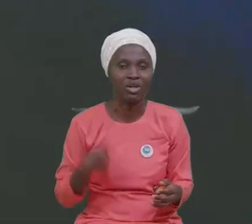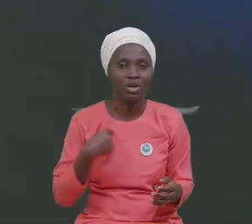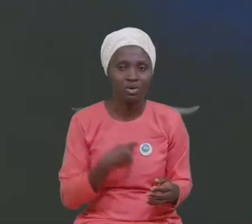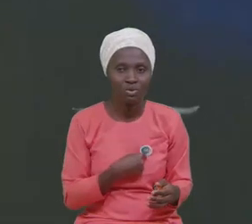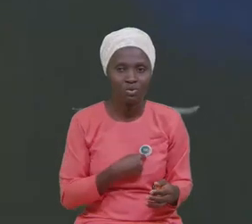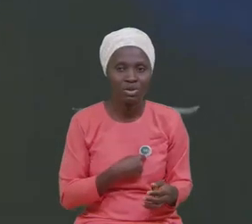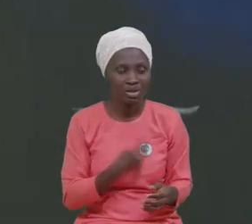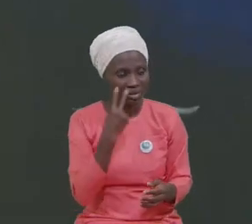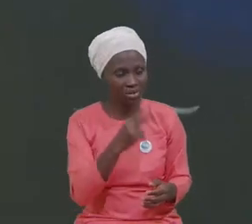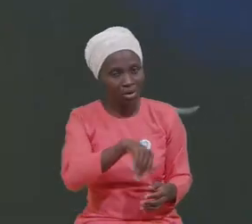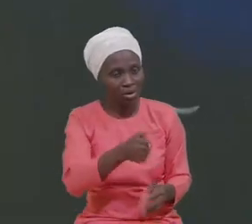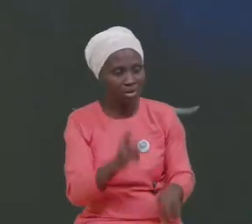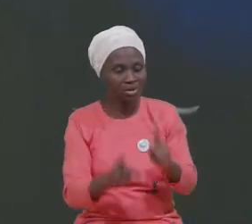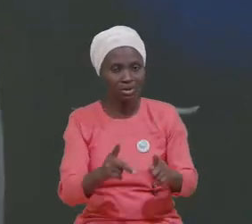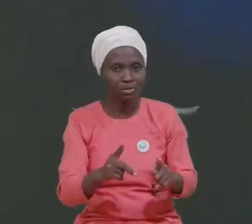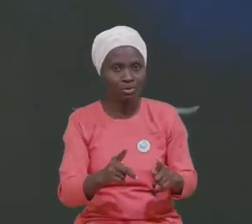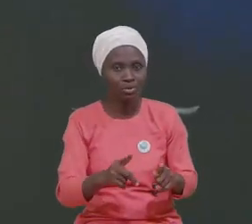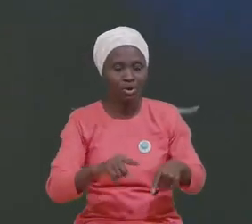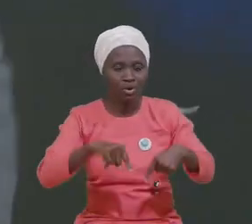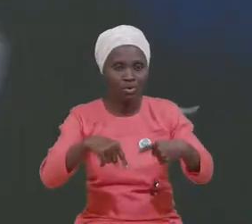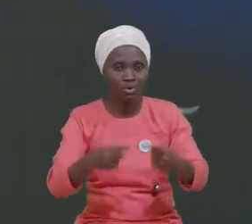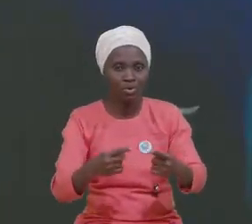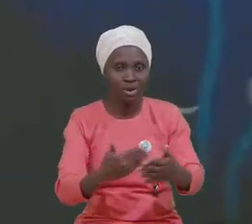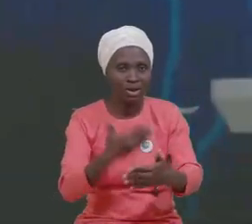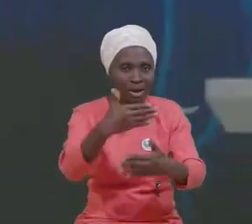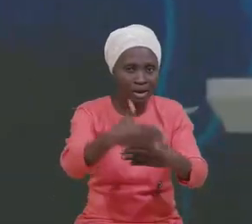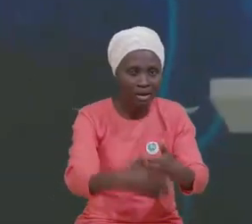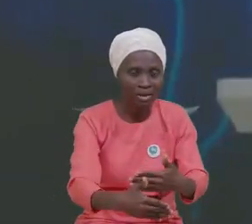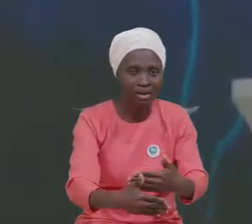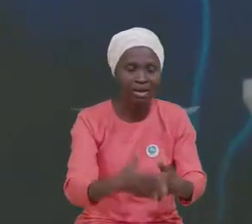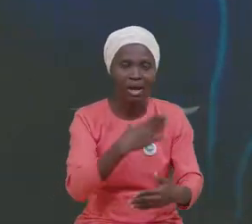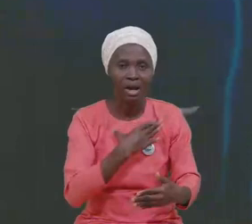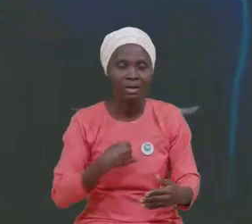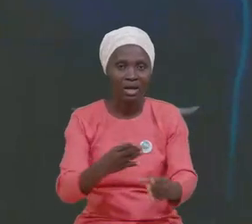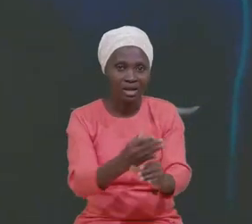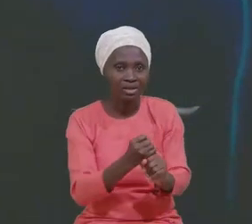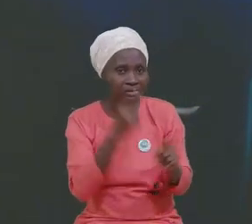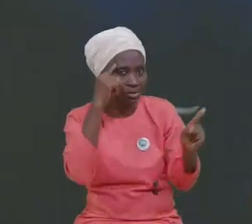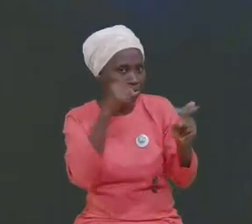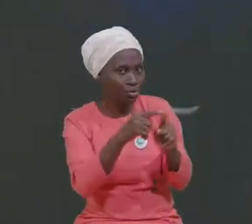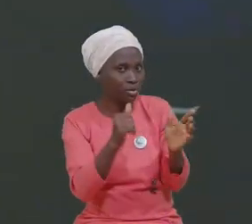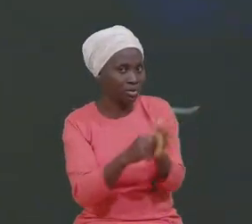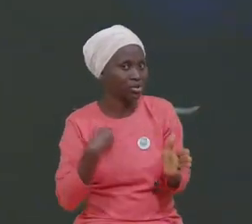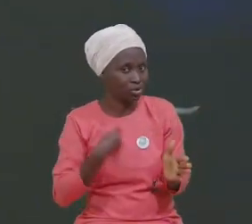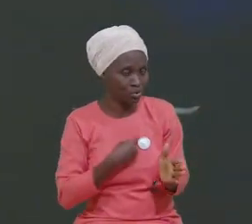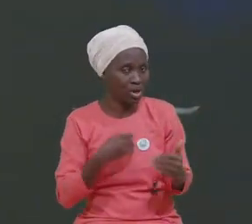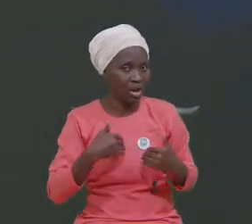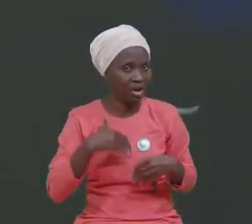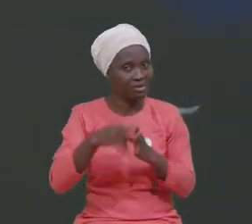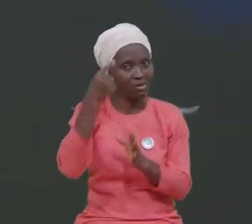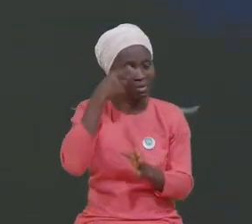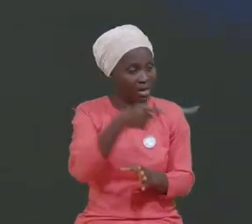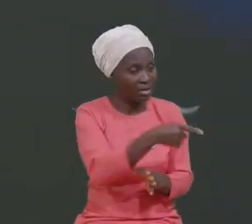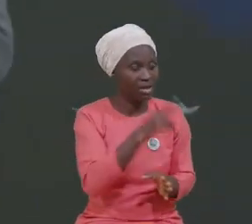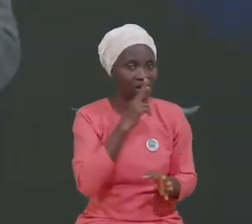Et nous voyons les autres courant par-ci, par-là, réalisant que nous avons l'Esprit et ils sont enfants